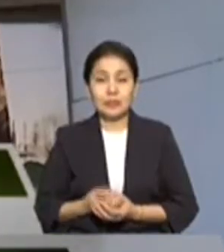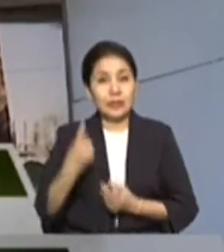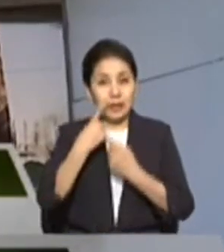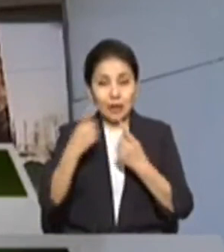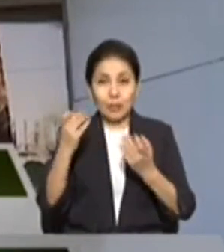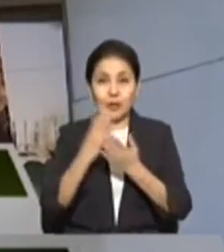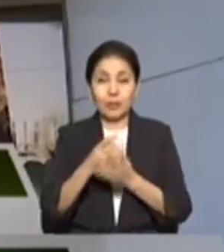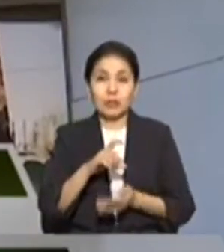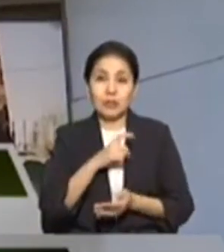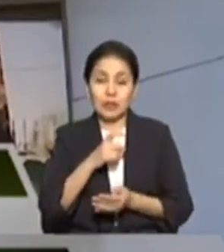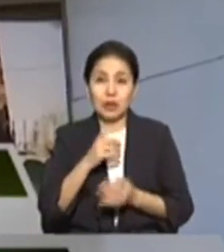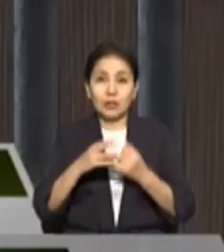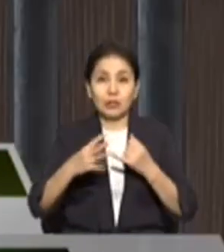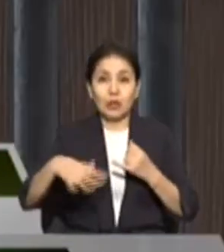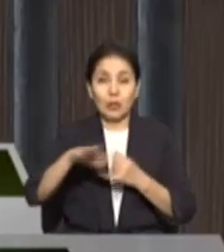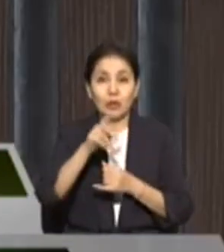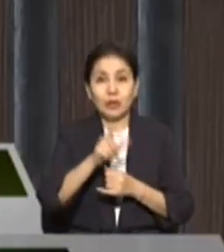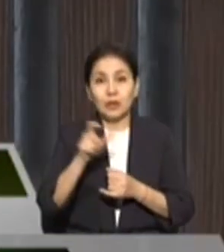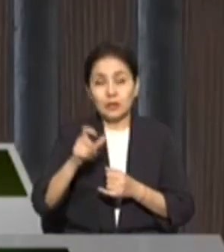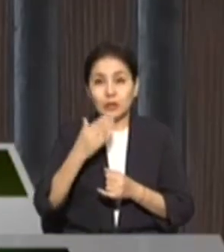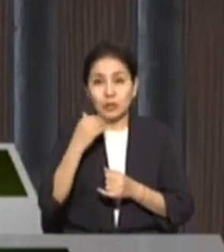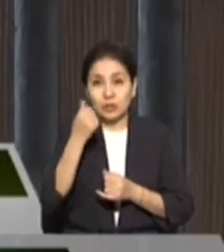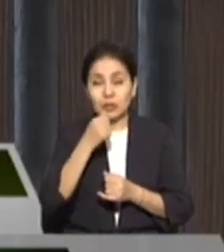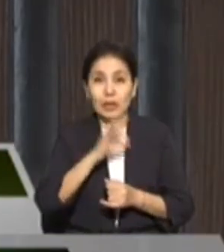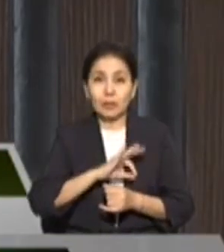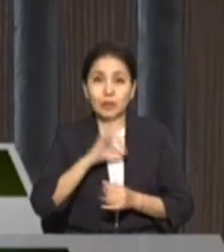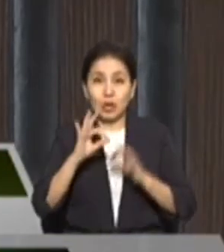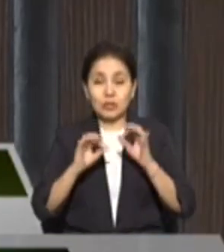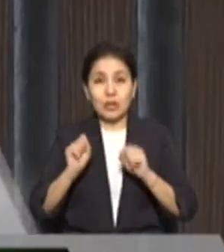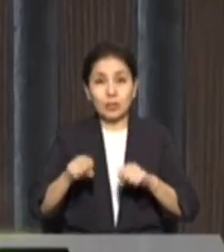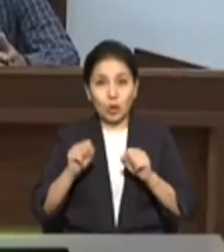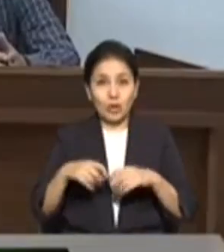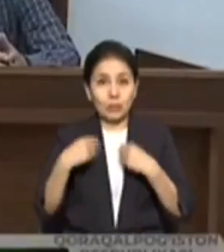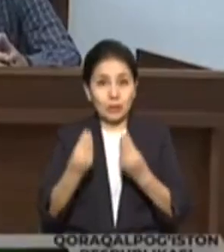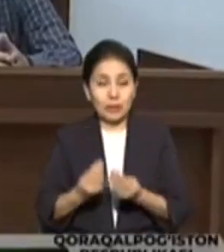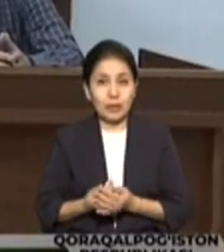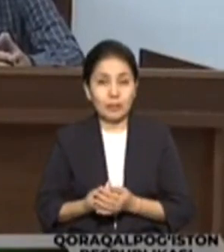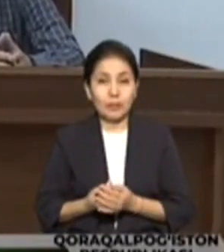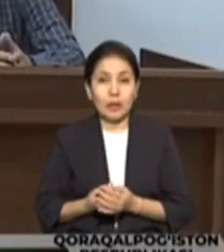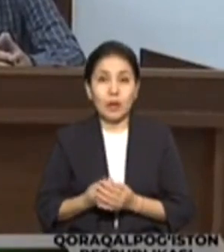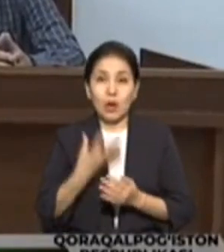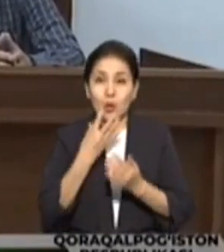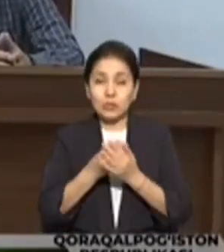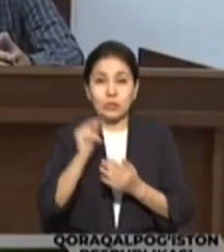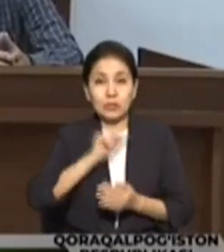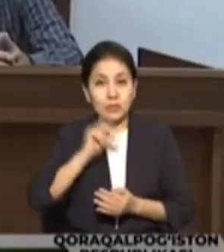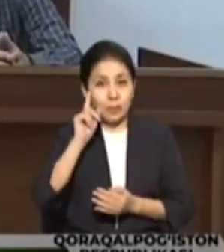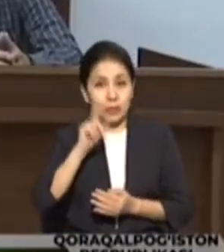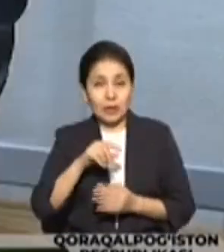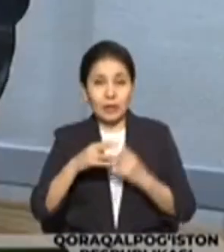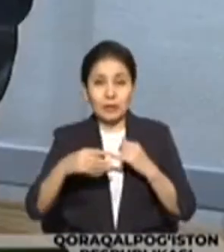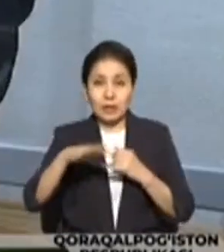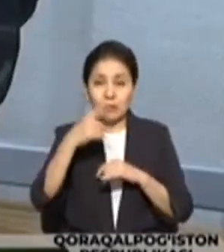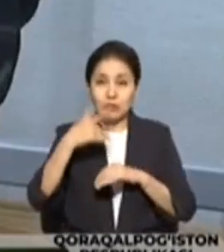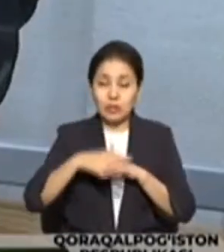Xabaringiz bor, dehqon va tomorqa yer egalari uchun so'nggi yillarda ko'plab imtiyozlar va imkoniyatlar yaratilmoqda. Ishni ko'zini bilgan, yer bilan tillasha